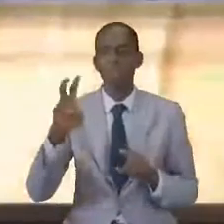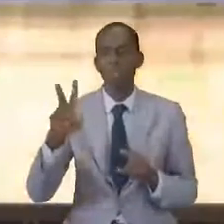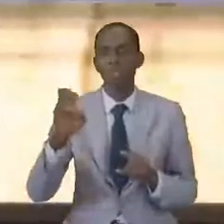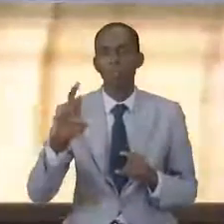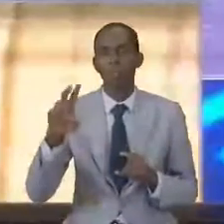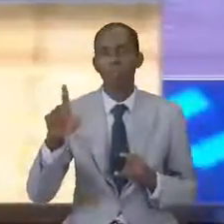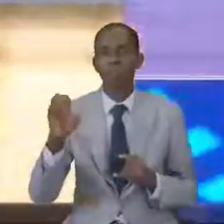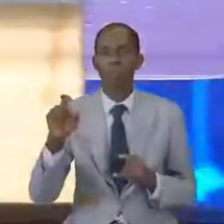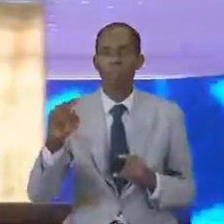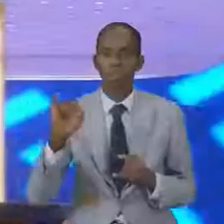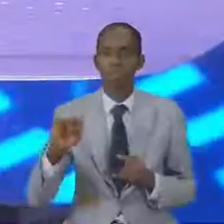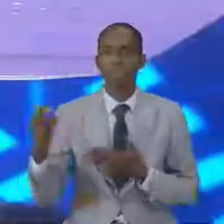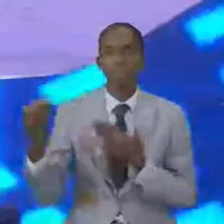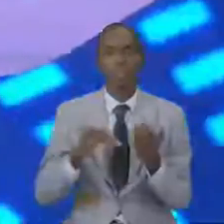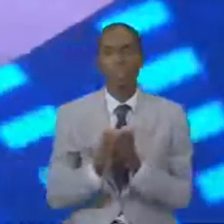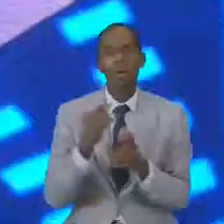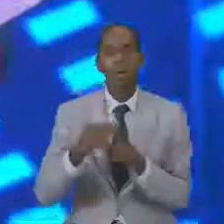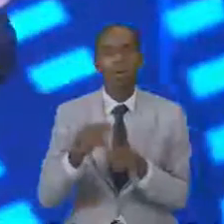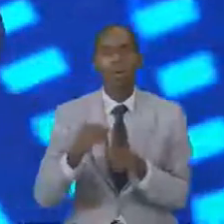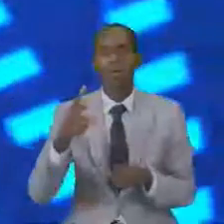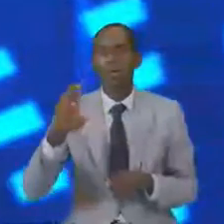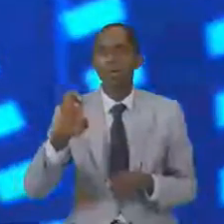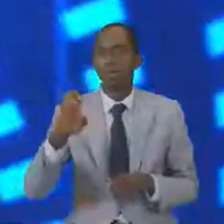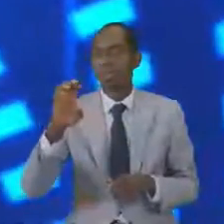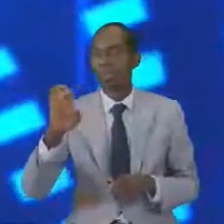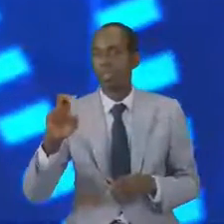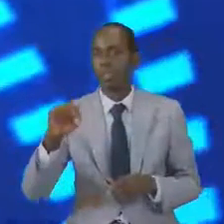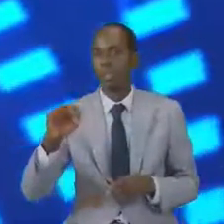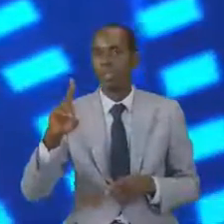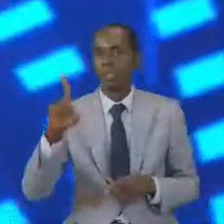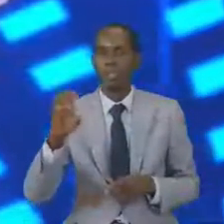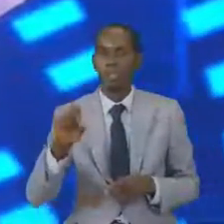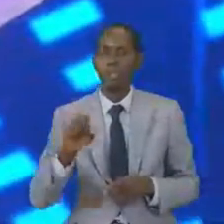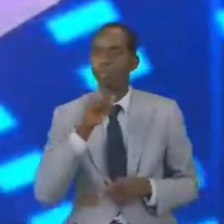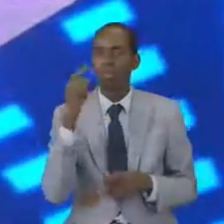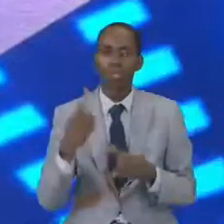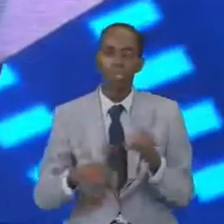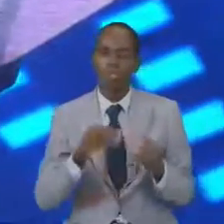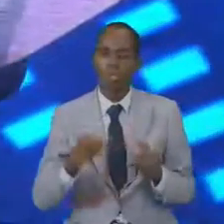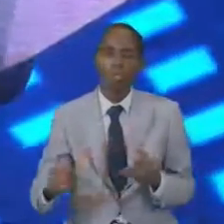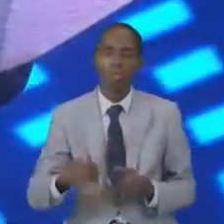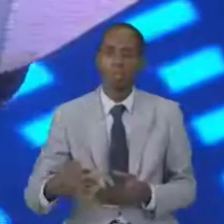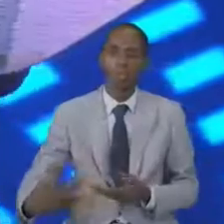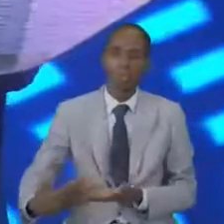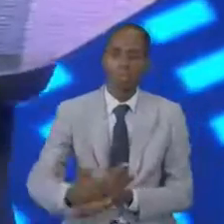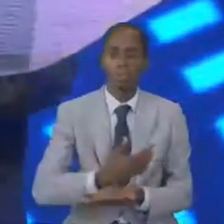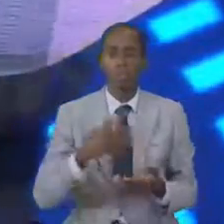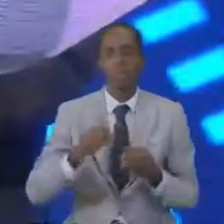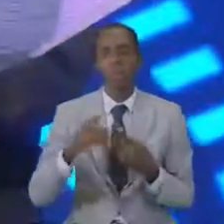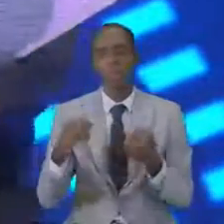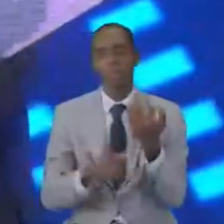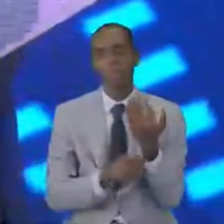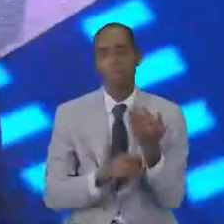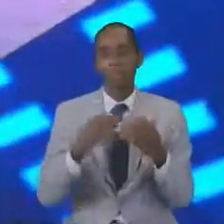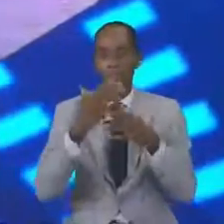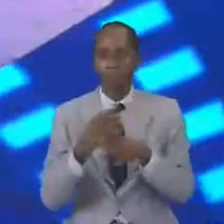laisser maintenant de la moisson sans fin après la semence pour la chair nous voyons trois éléments